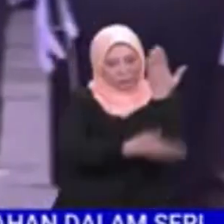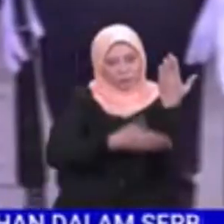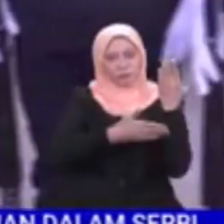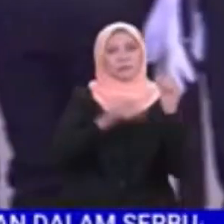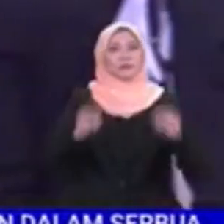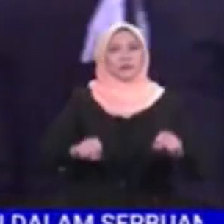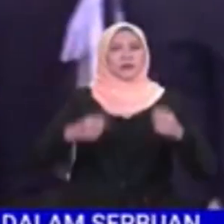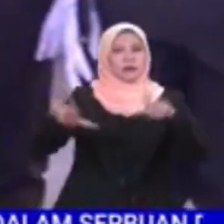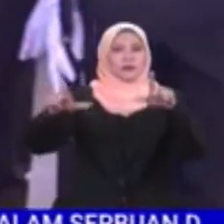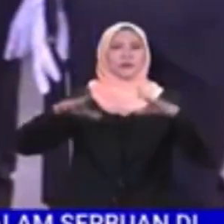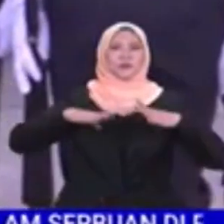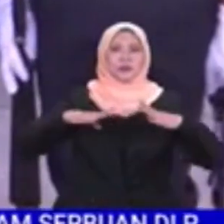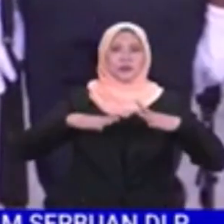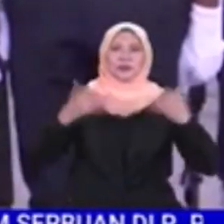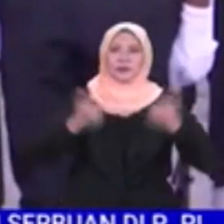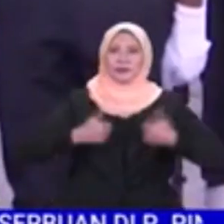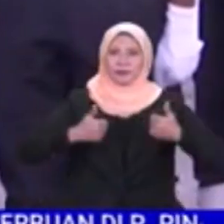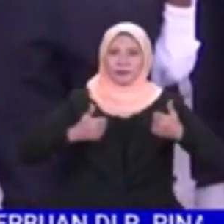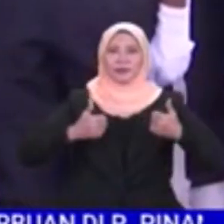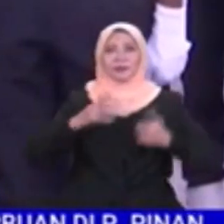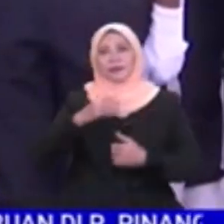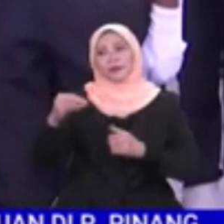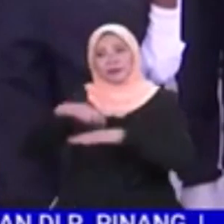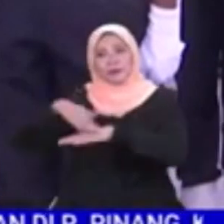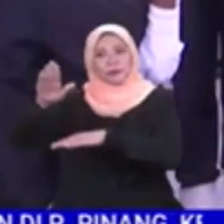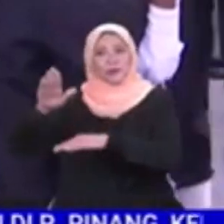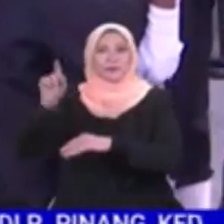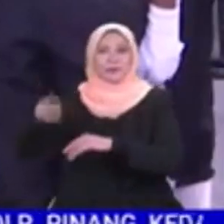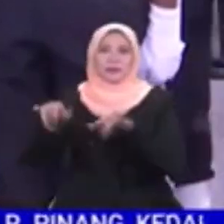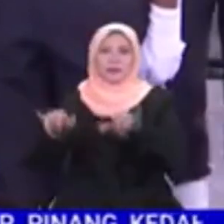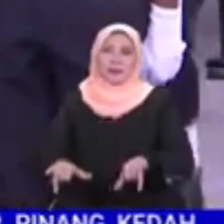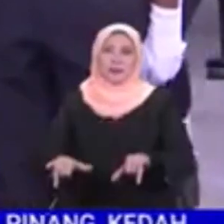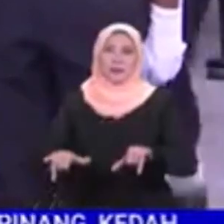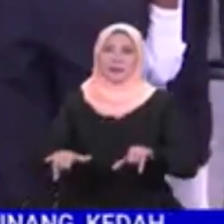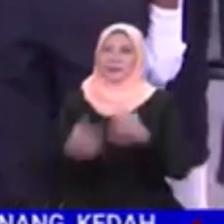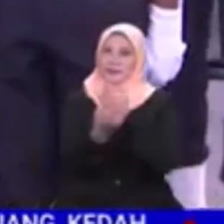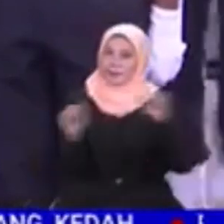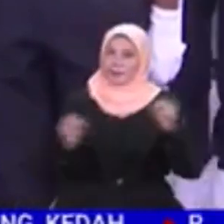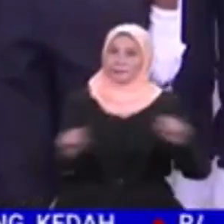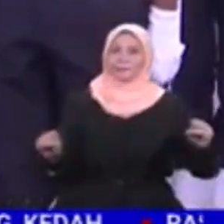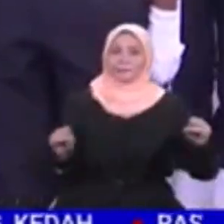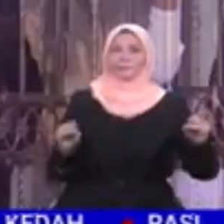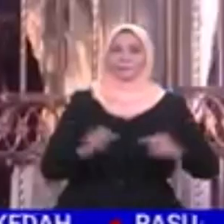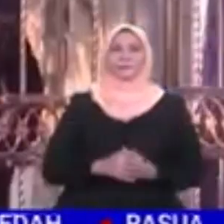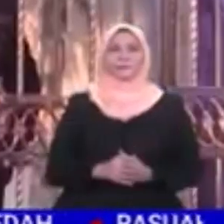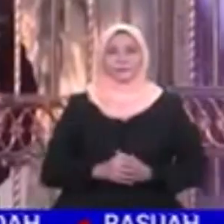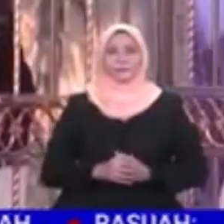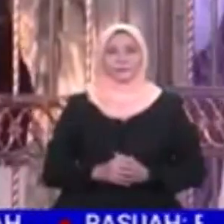dibenarkan bercuti sempena Aidilfitri, manakala selebihnya akan berada dalam mood siap-siaga.